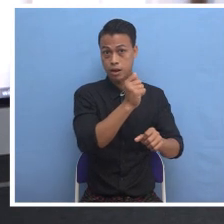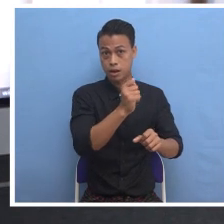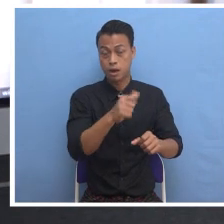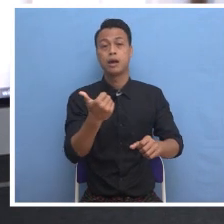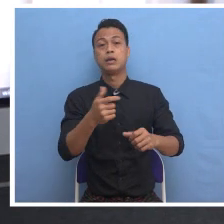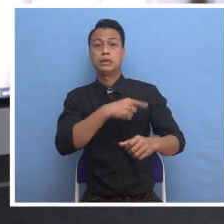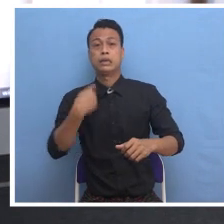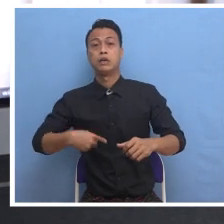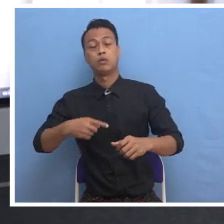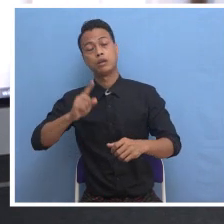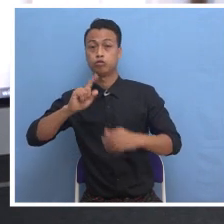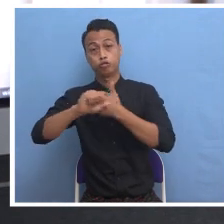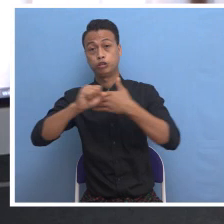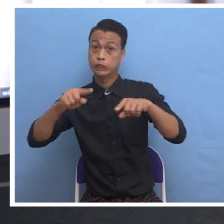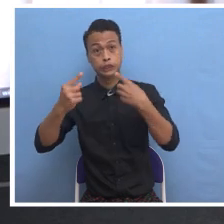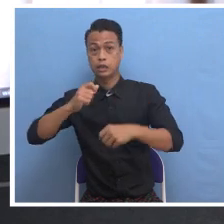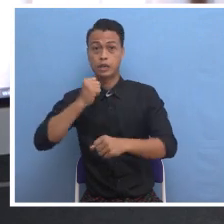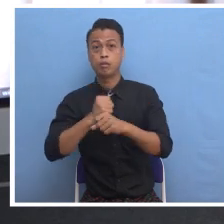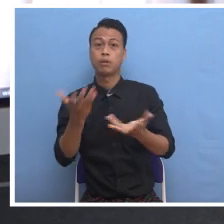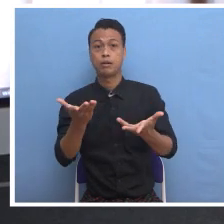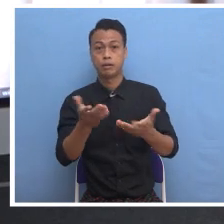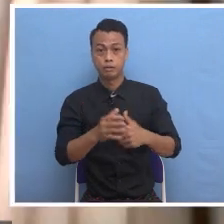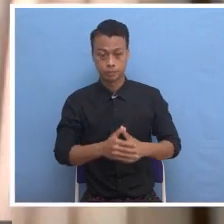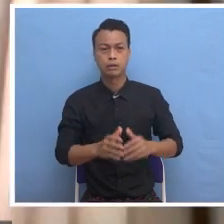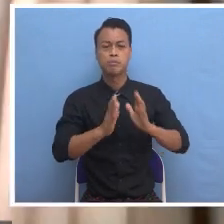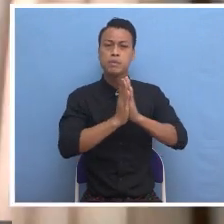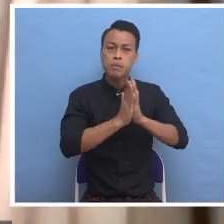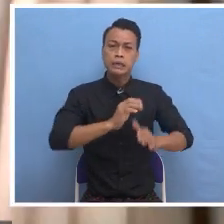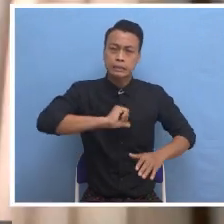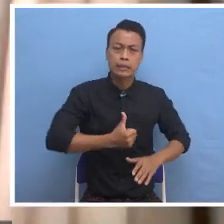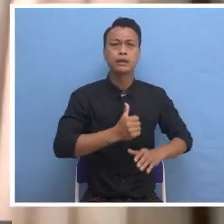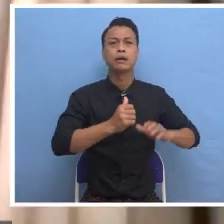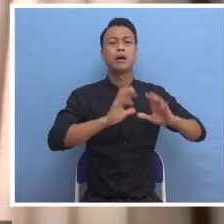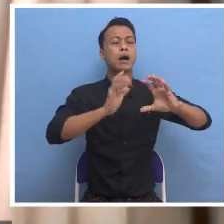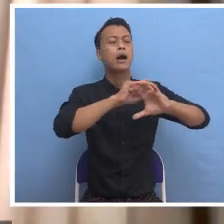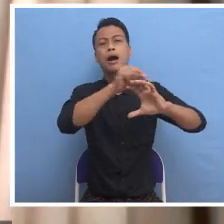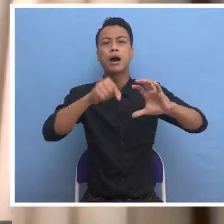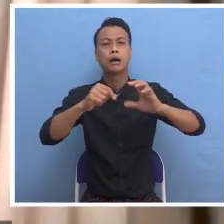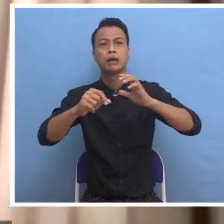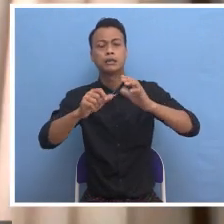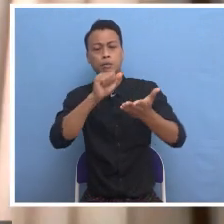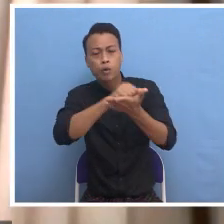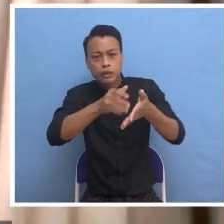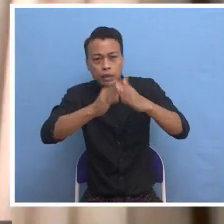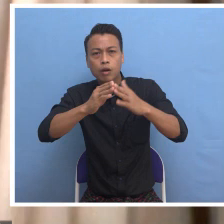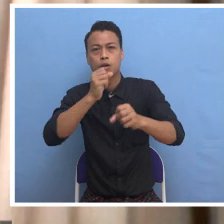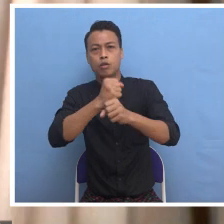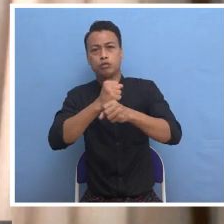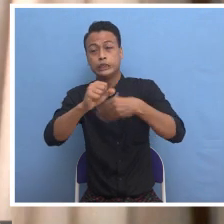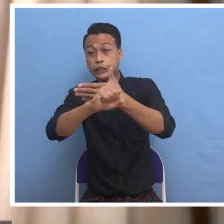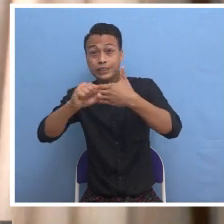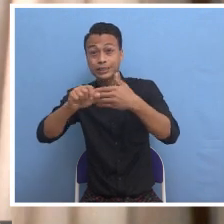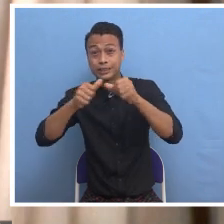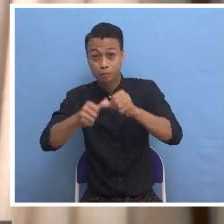ယူပြီးကျွန်တော်တို့က bilaterally တရုတ်နဲ့မြန်မာကြားထဲမှာအရင်သဘောတူအောင်ရှေ့ပြေးလုပ်စီခြင်းတယ်ပြီးတော့မှနံပါတ်2ကတော့ဆောင်းပြောတဲ့ဒီ mechanism ကအများနဲ့ထိ